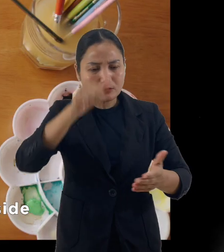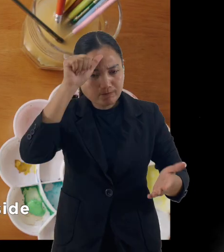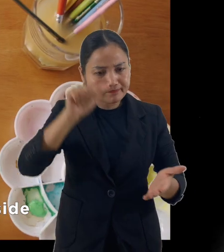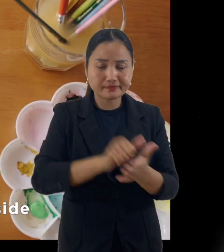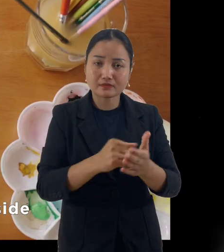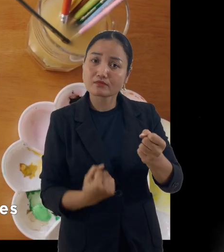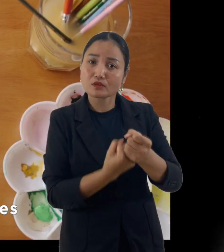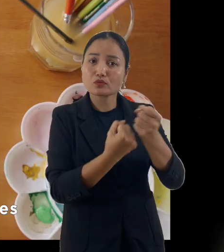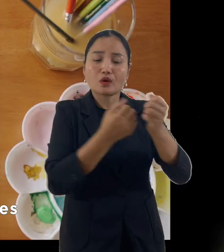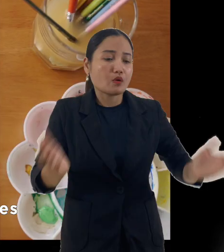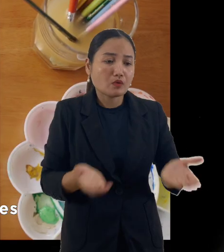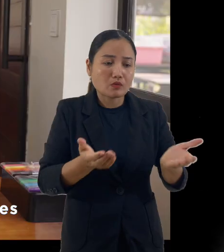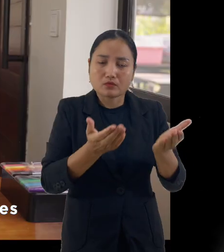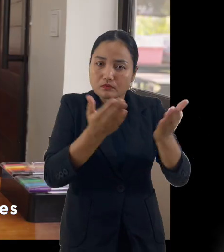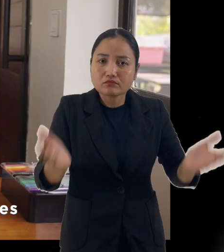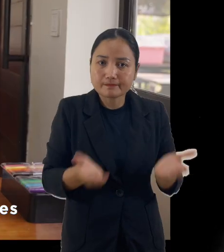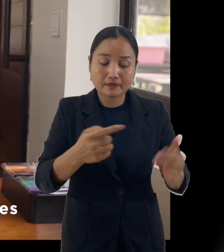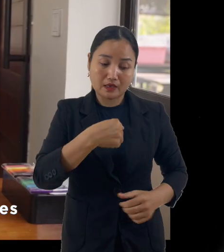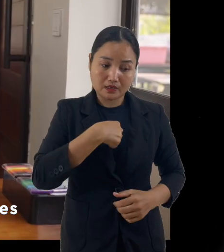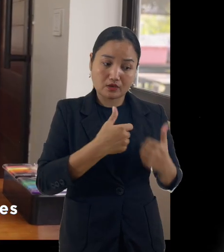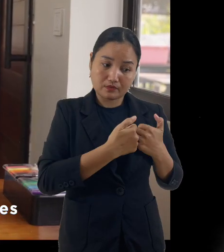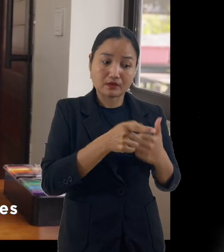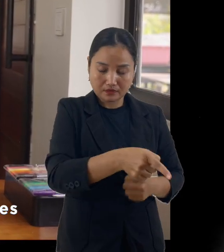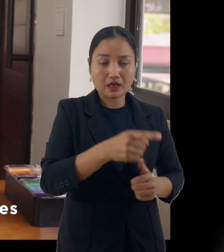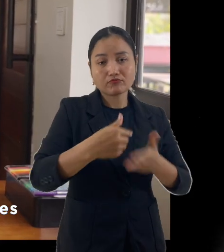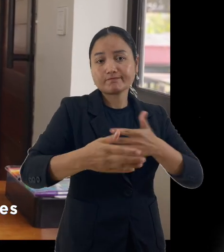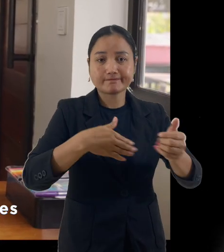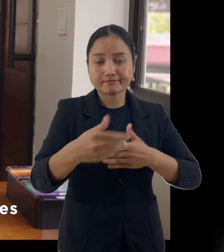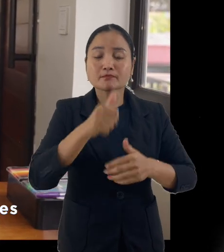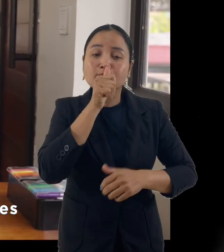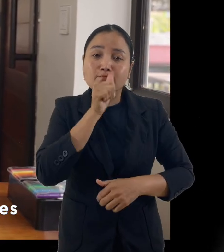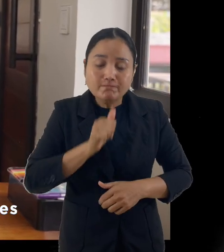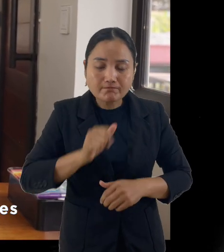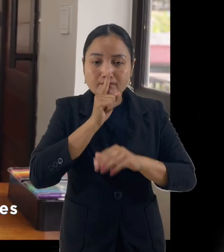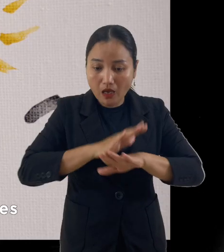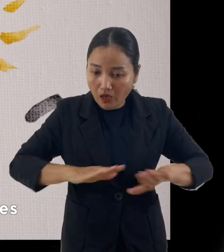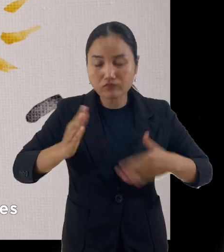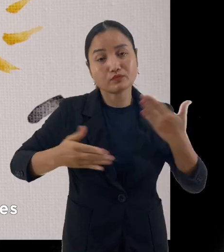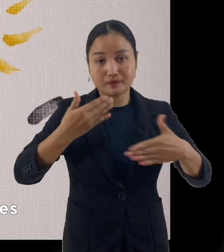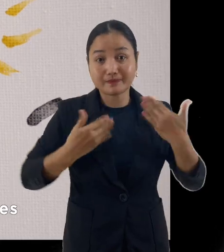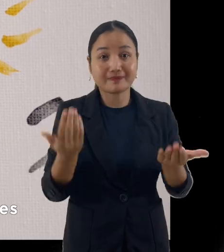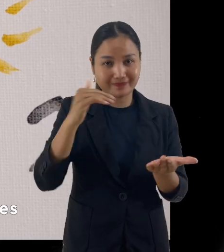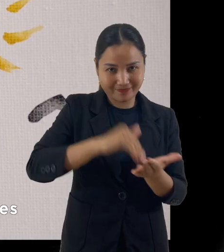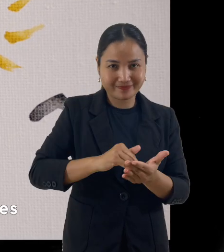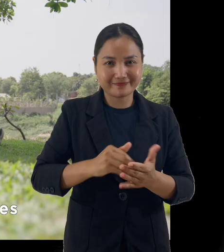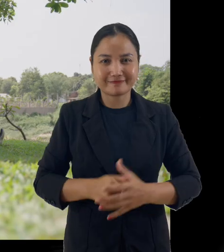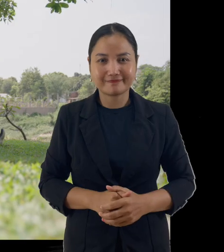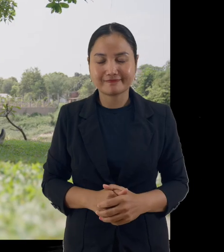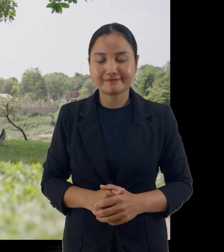ជាធម្មពលវិជ្ជមានវិញអញ្ចឹងពេលហ្នឹងពួកយើងអាចនឹងសប្បាយចិត្តជាងមុនហើយអីដែលក្តីសម័យគ្រប់យ៉ាងពួកយើងនឹងអាចសម្រេច